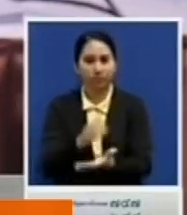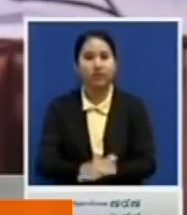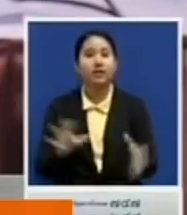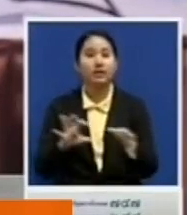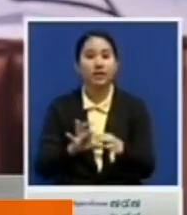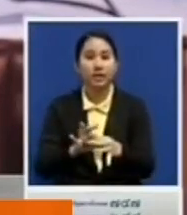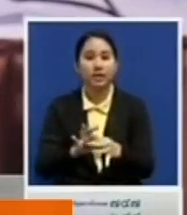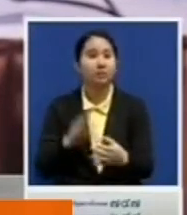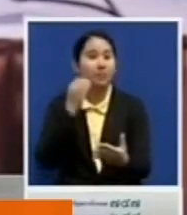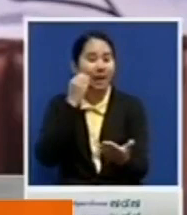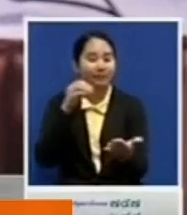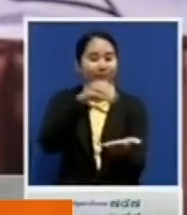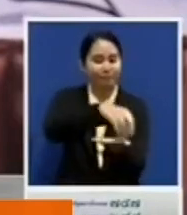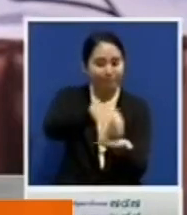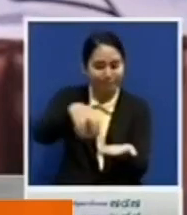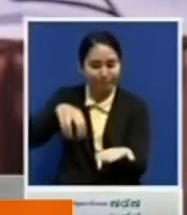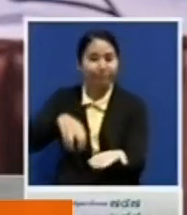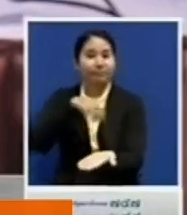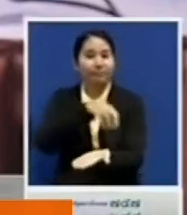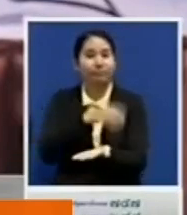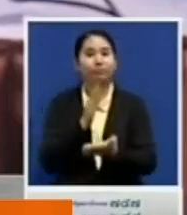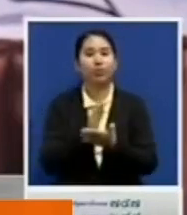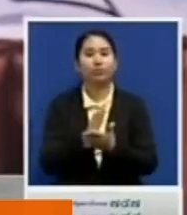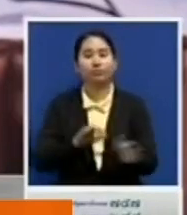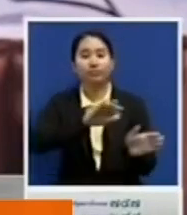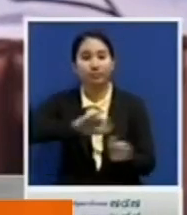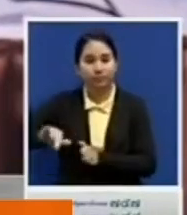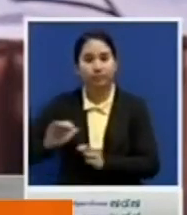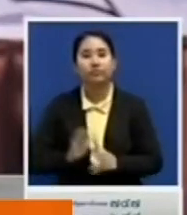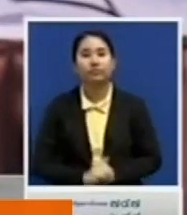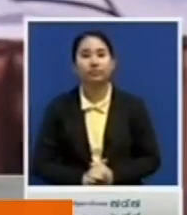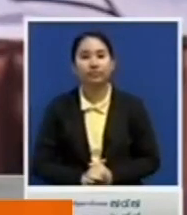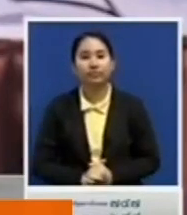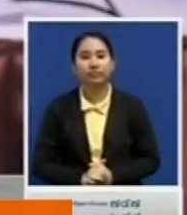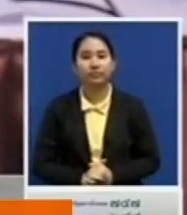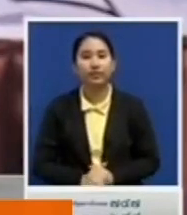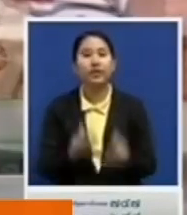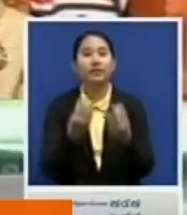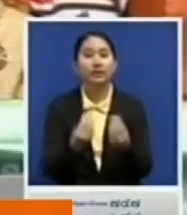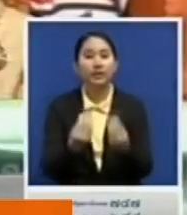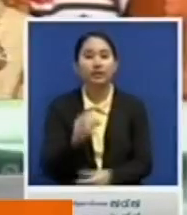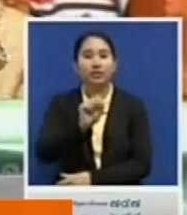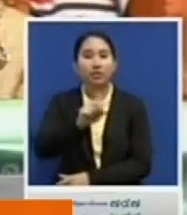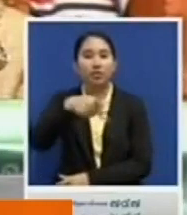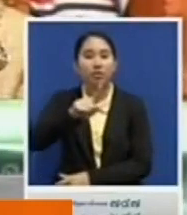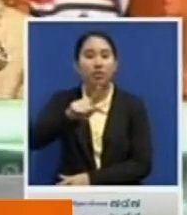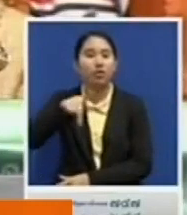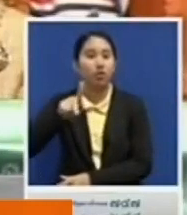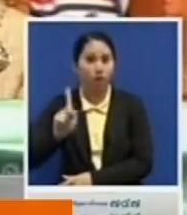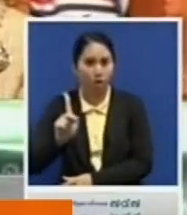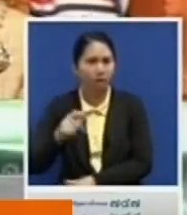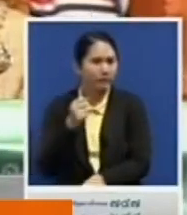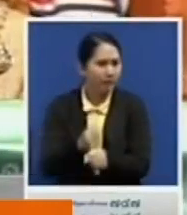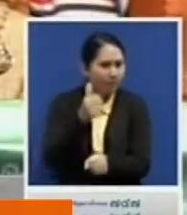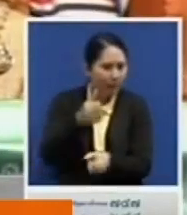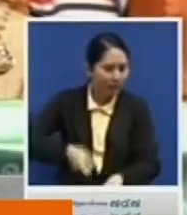ๆแล้วก็บอกเลยว่าเดี๋ยวรัฐบาลจะเร่งแก้ไขปัญหานะคะและยังชื่นชมด้วยอย่างที่บอกกันไปว่าโอ้โหเตรียมข้อมูลมาดีมากทำการบ้านม